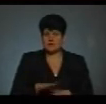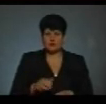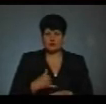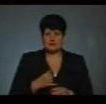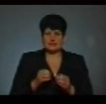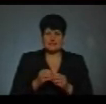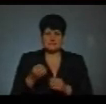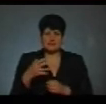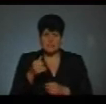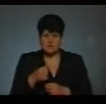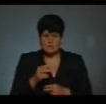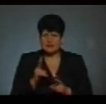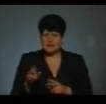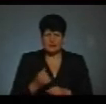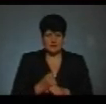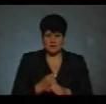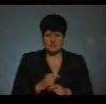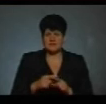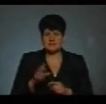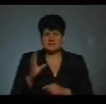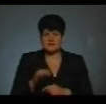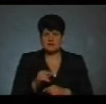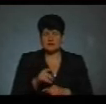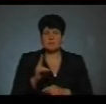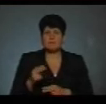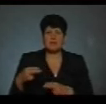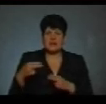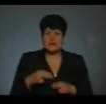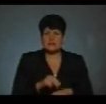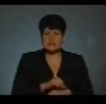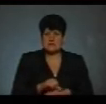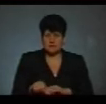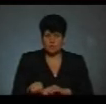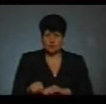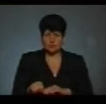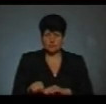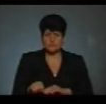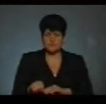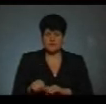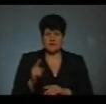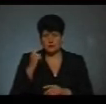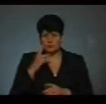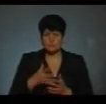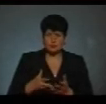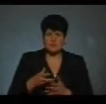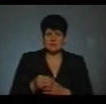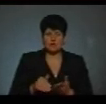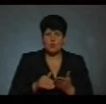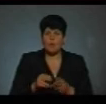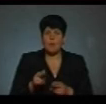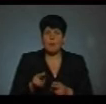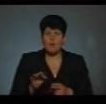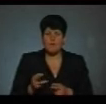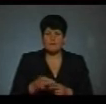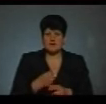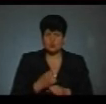по 15 років ніде не працювали. Тобто, швидше за все, ті, які приїхали за кордон, в обіцянці на те, що їм будуть платити допомогу по безробіттю. І